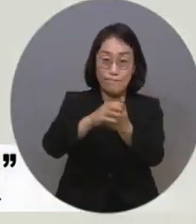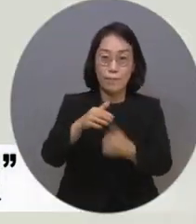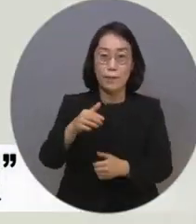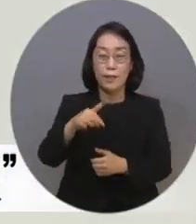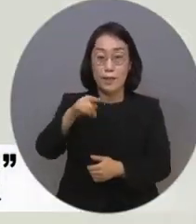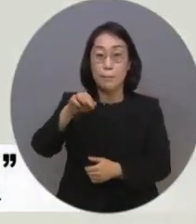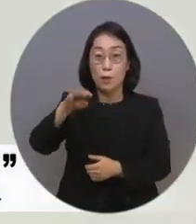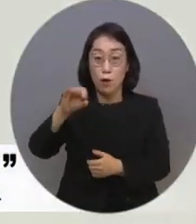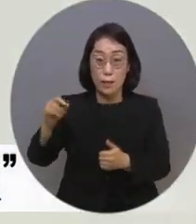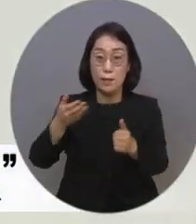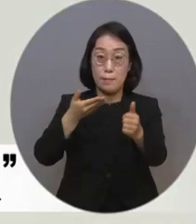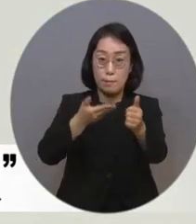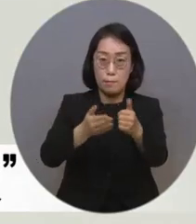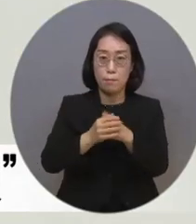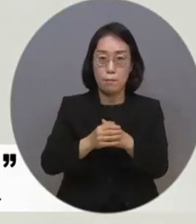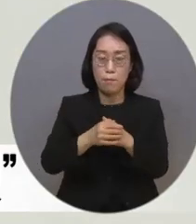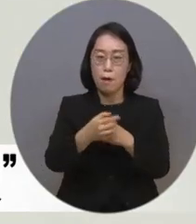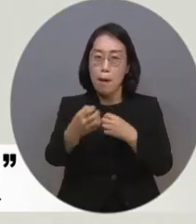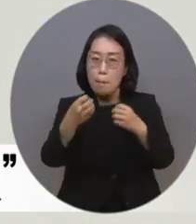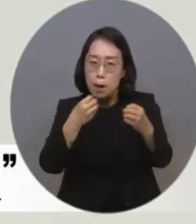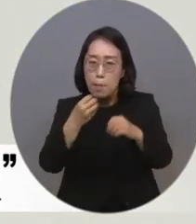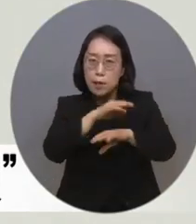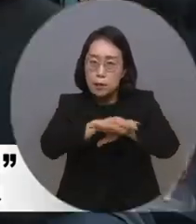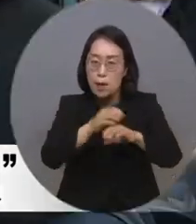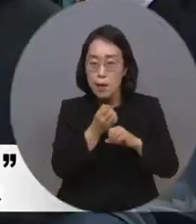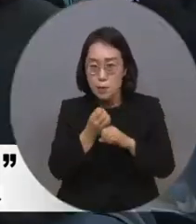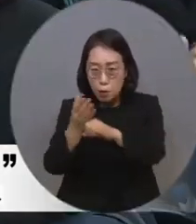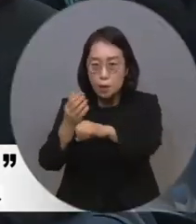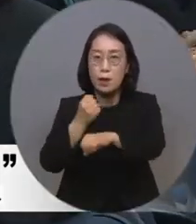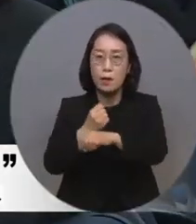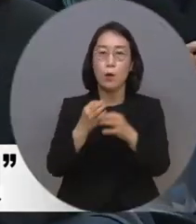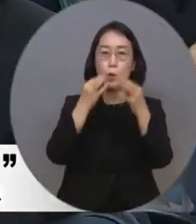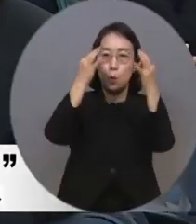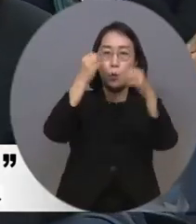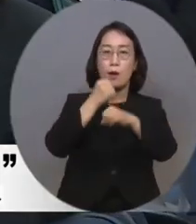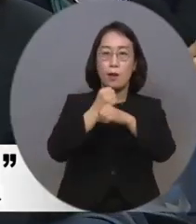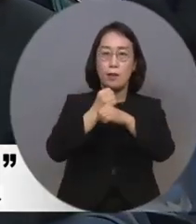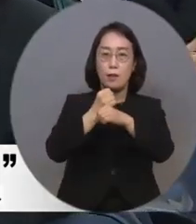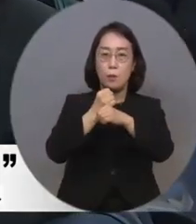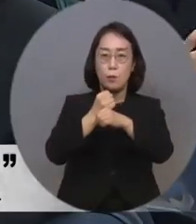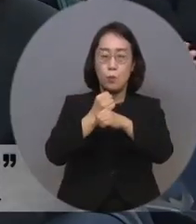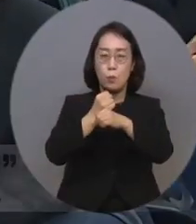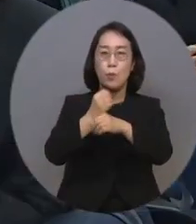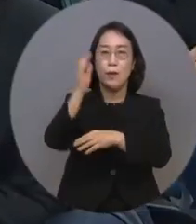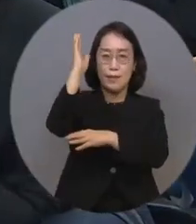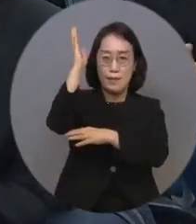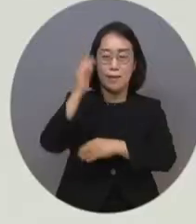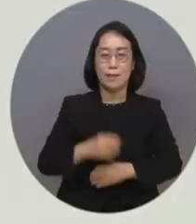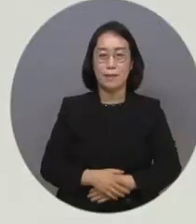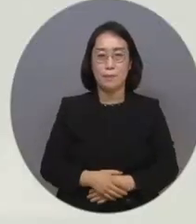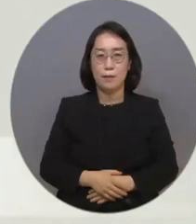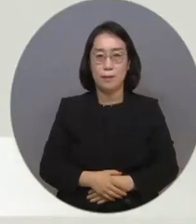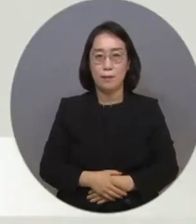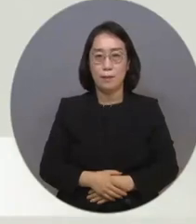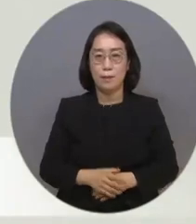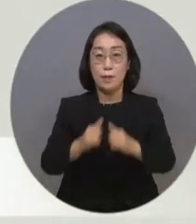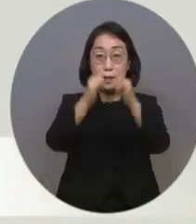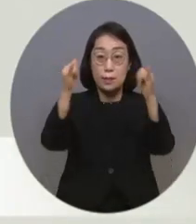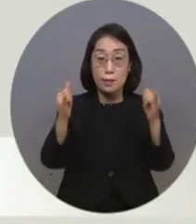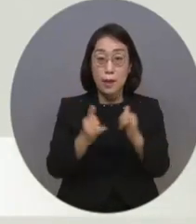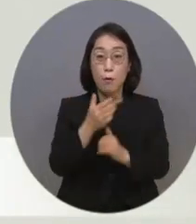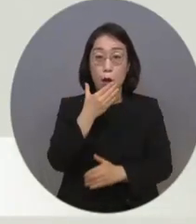김성희 회장은 현장의 목소리를 전달하기 위해 최선을 다하겠다는 포부를 밝혔습니다.